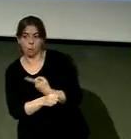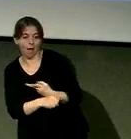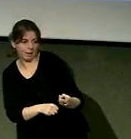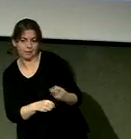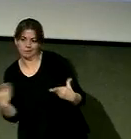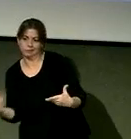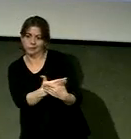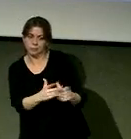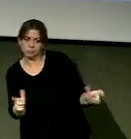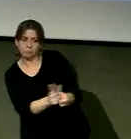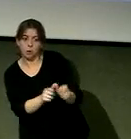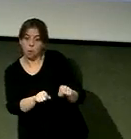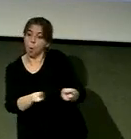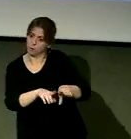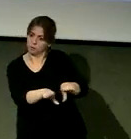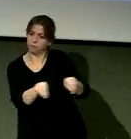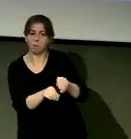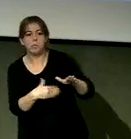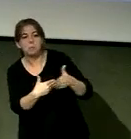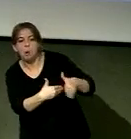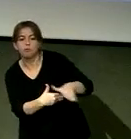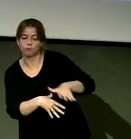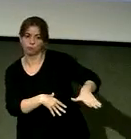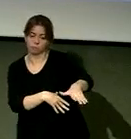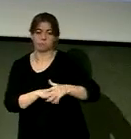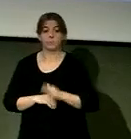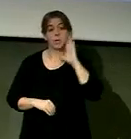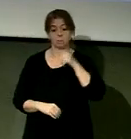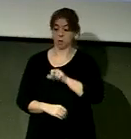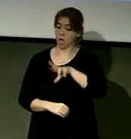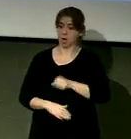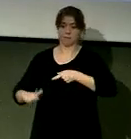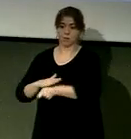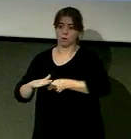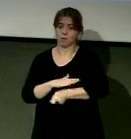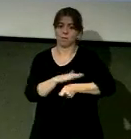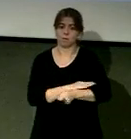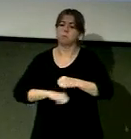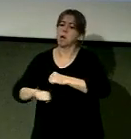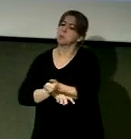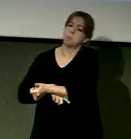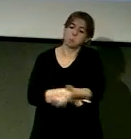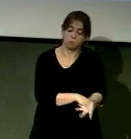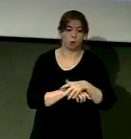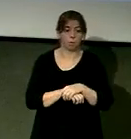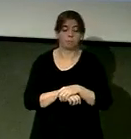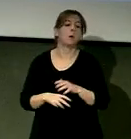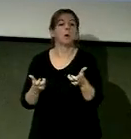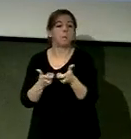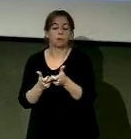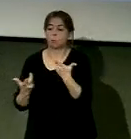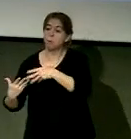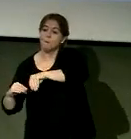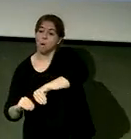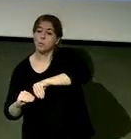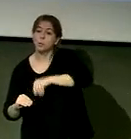à ces besoins, l'ARS finance de nombreuses actions dans le secteur de la périnatalité, comme par exemple des